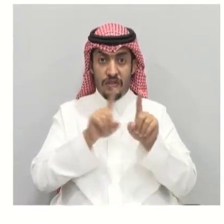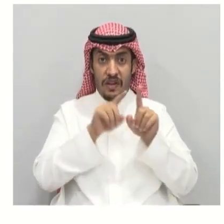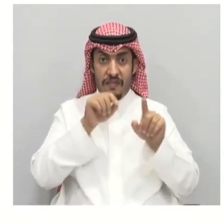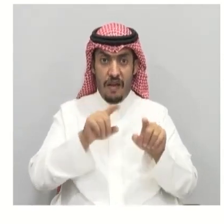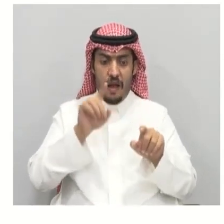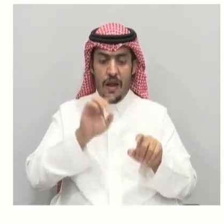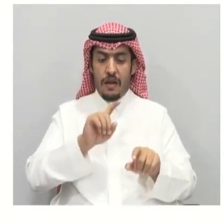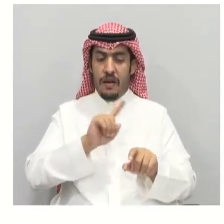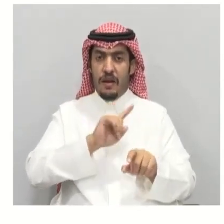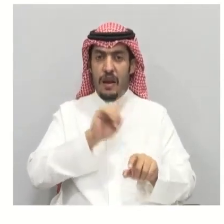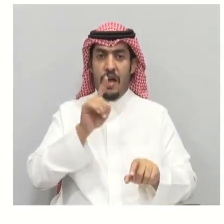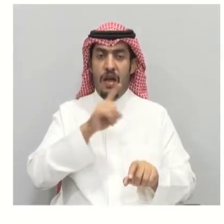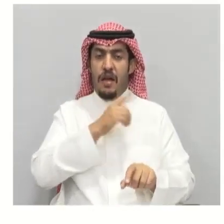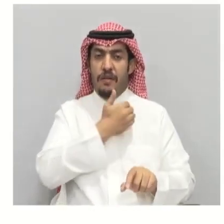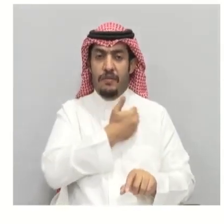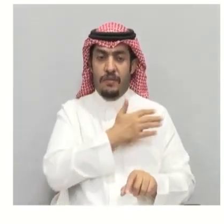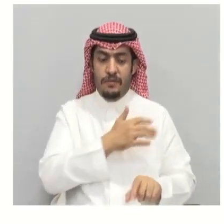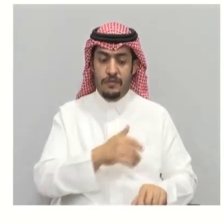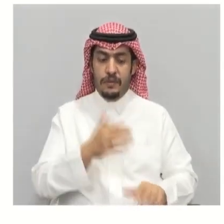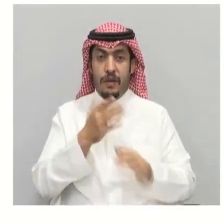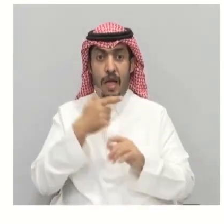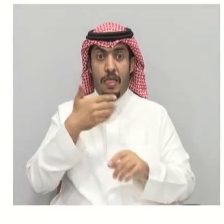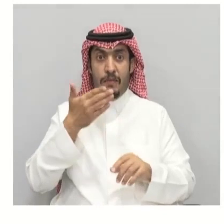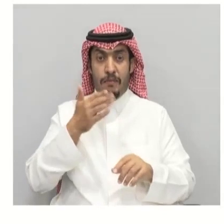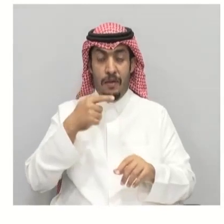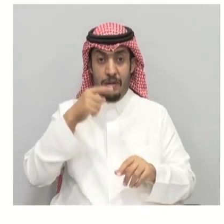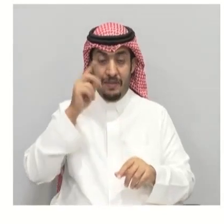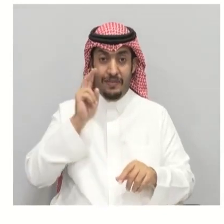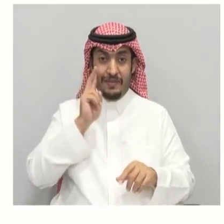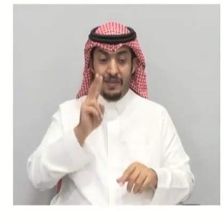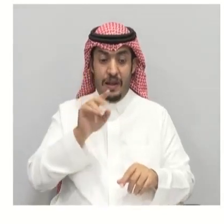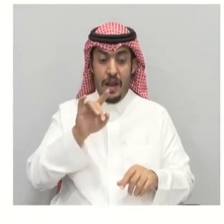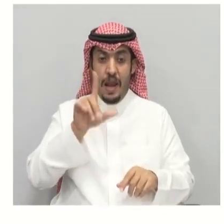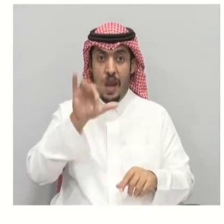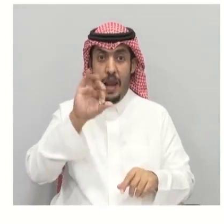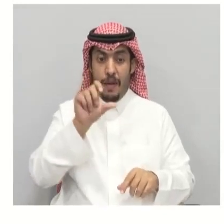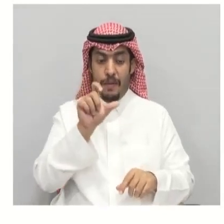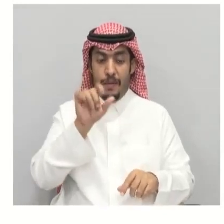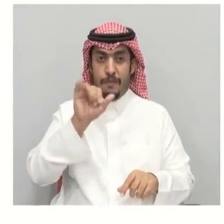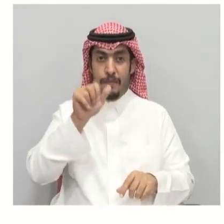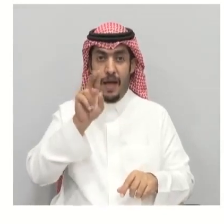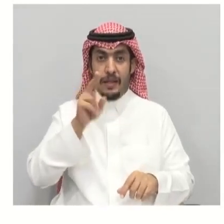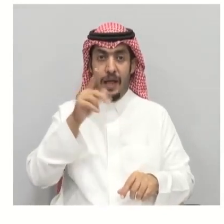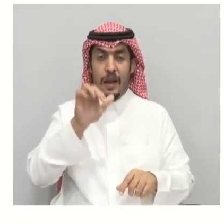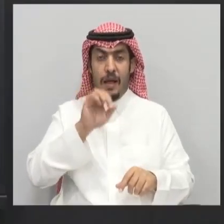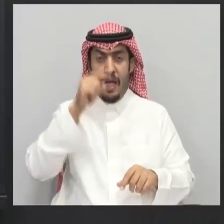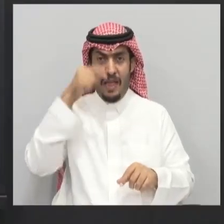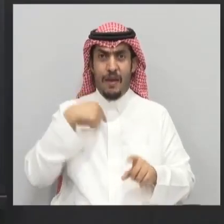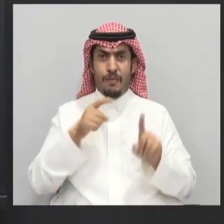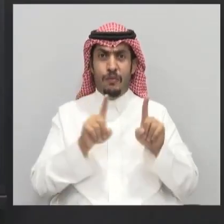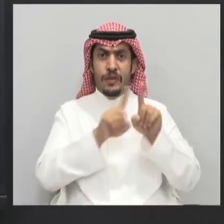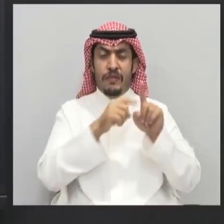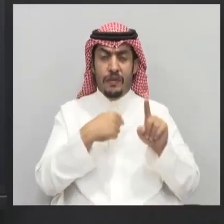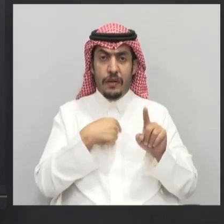يغفره الله جل وعلا لمن مات عليه تاملوا كلمه لمن مات عليه فلو كان هناك مشرك